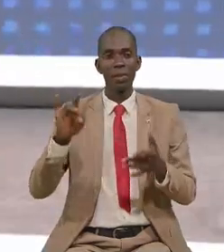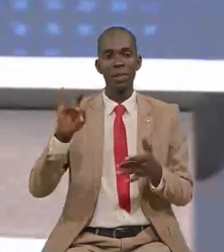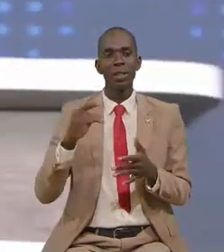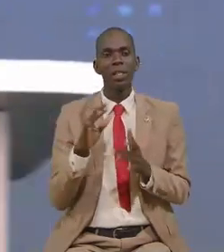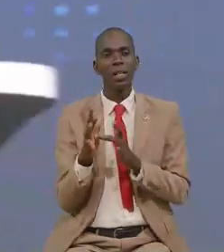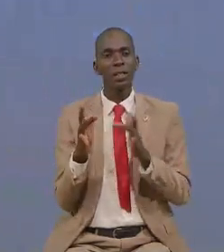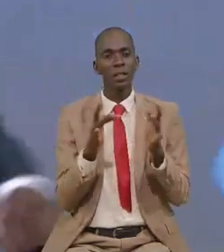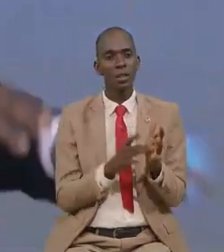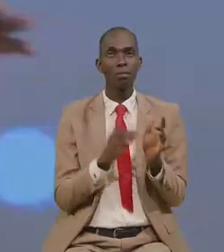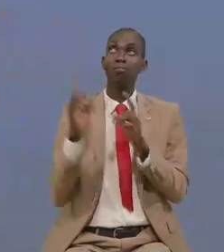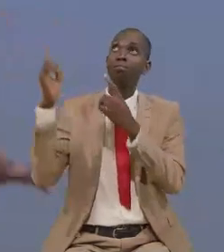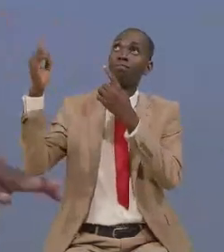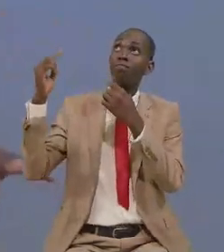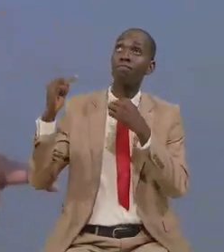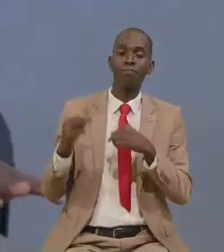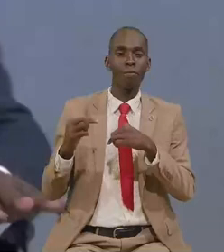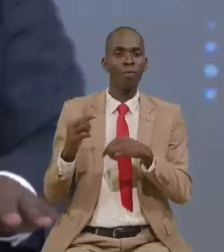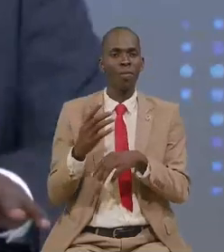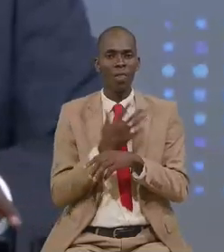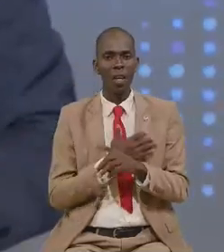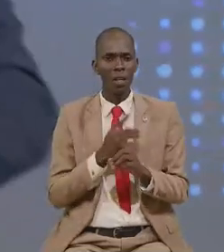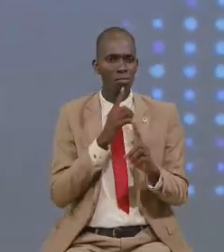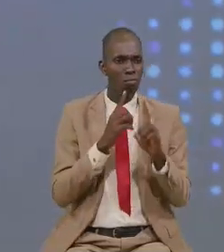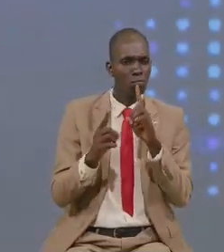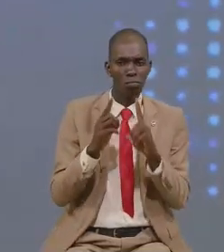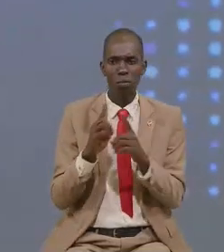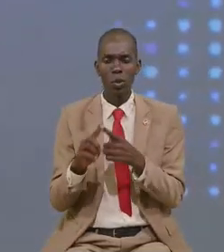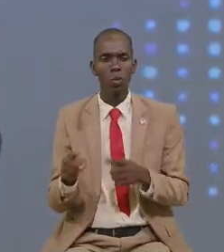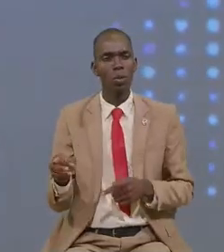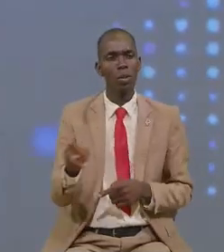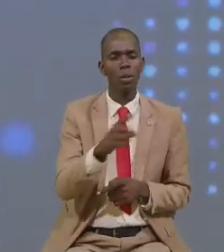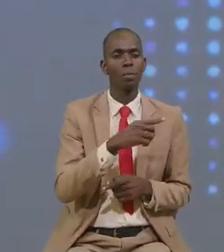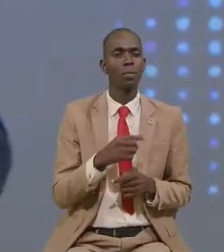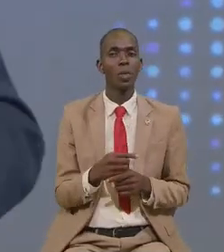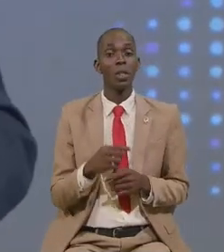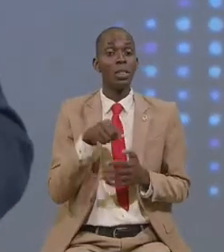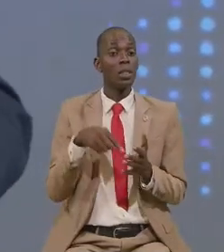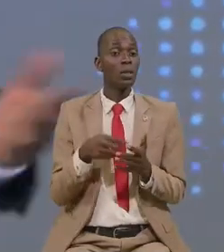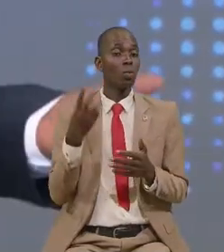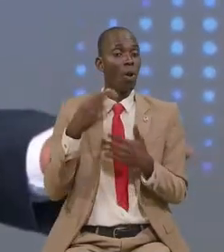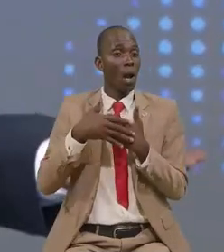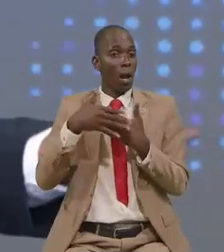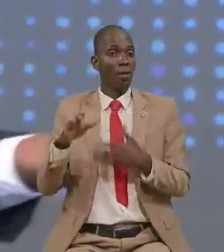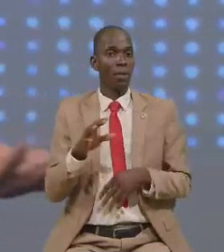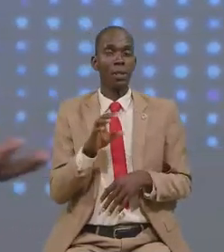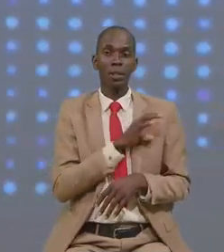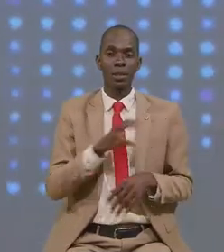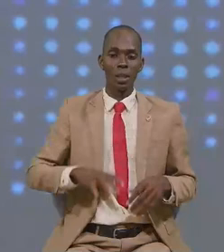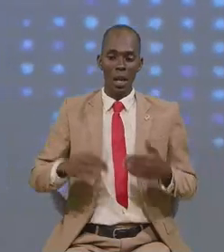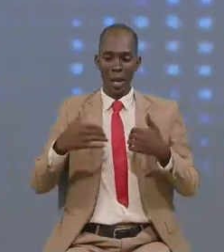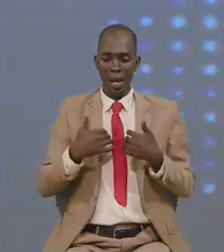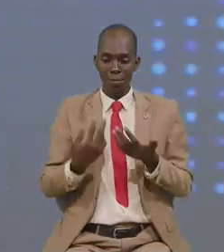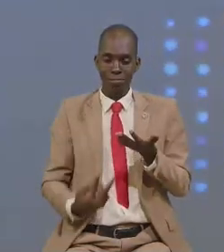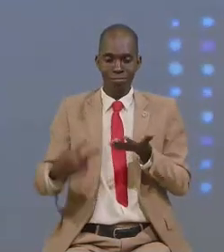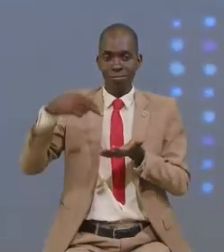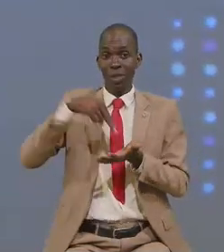Jésus s'étant approché, leur parla ainsi. C'était après sa résurrection. Déjà, il a